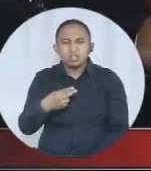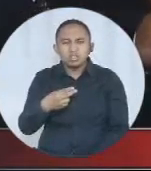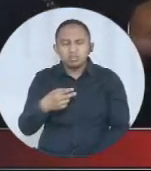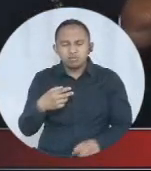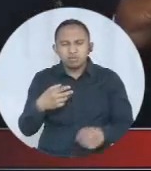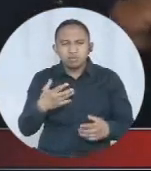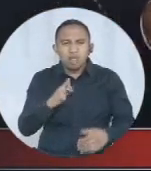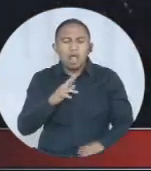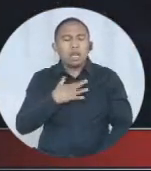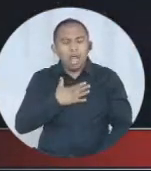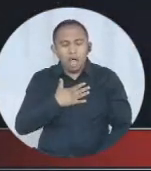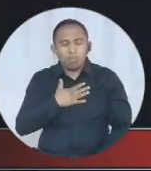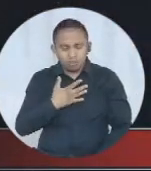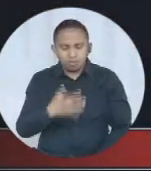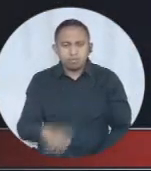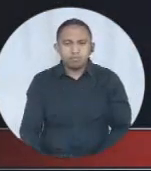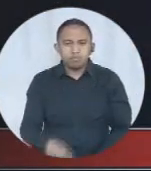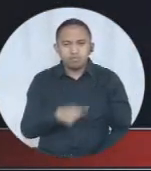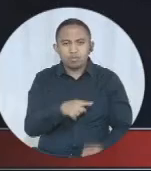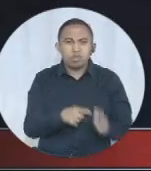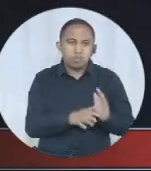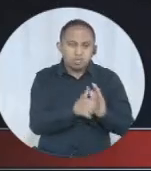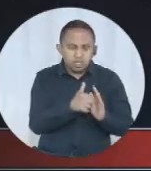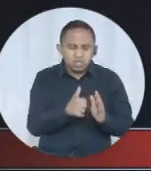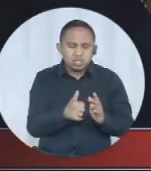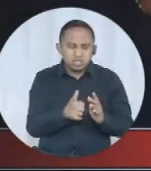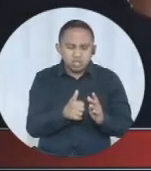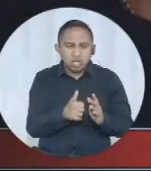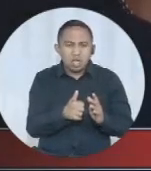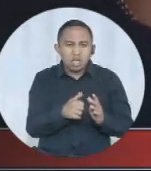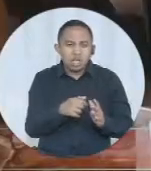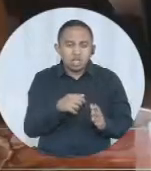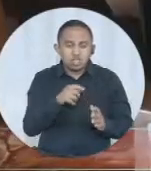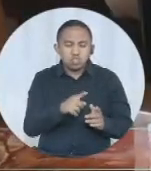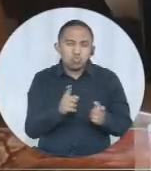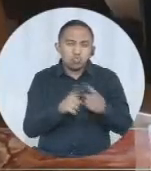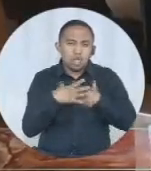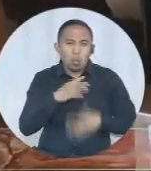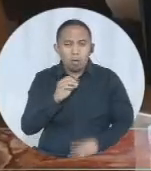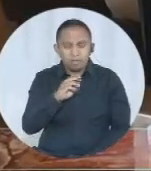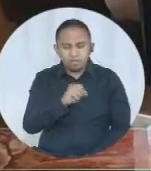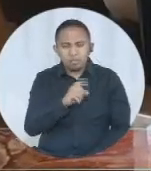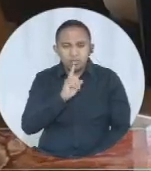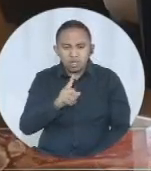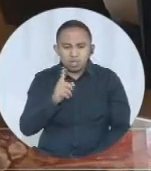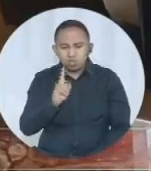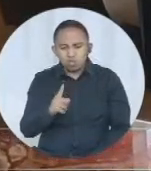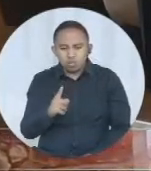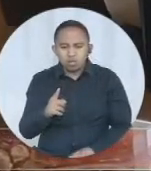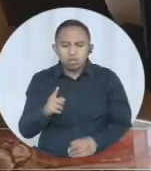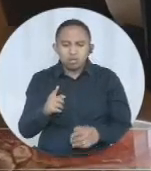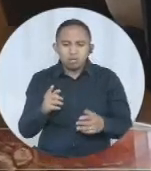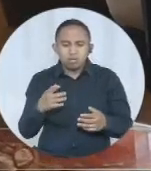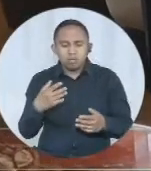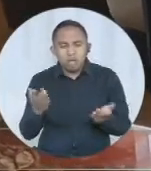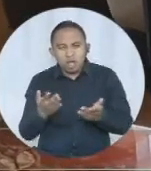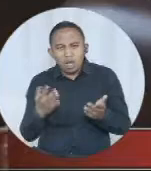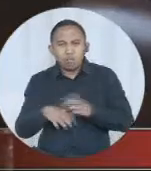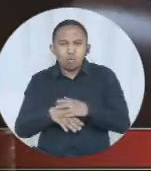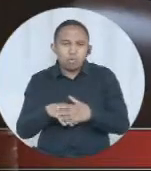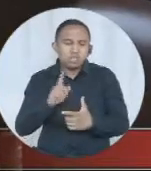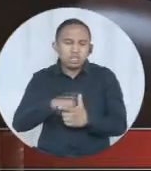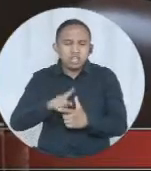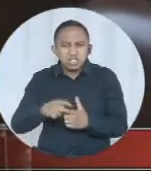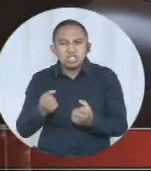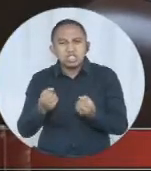izany notsipiny ity solitena maritry ny OMS ty ihany koa ny fanatsarana ny kalitaony atotanisa sy ny atotakevitra iangiana amin'ny